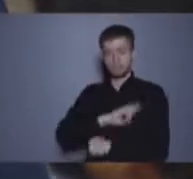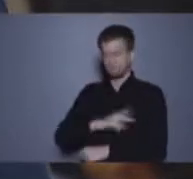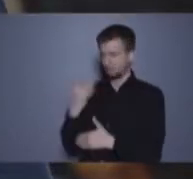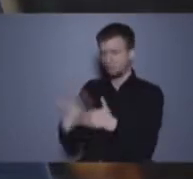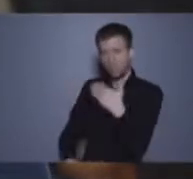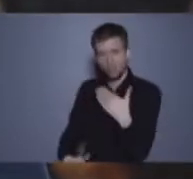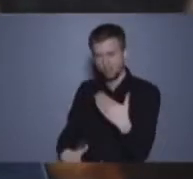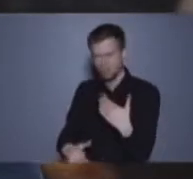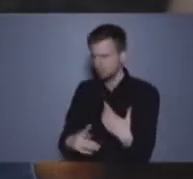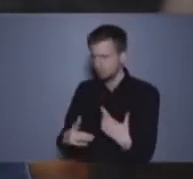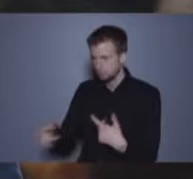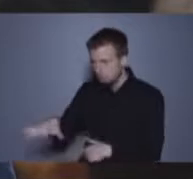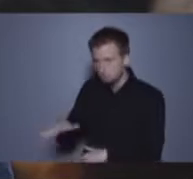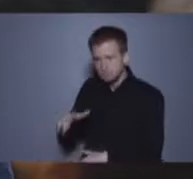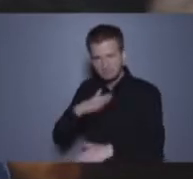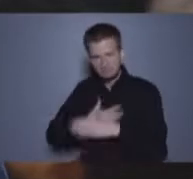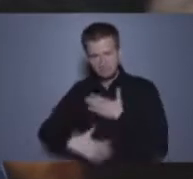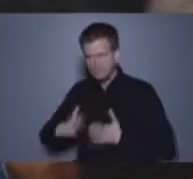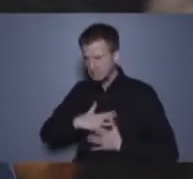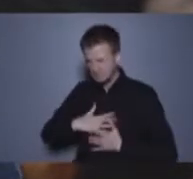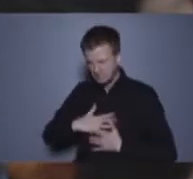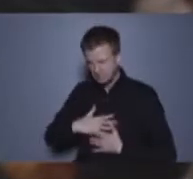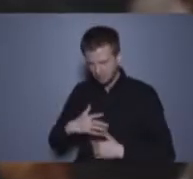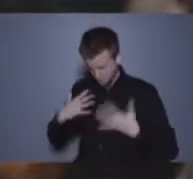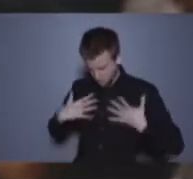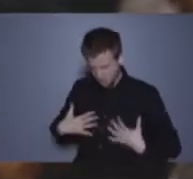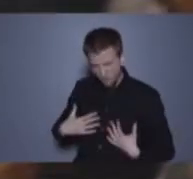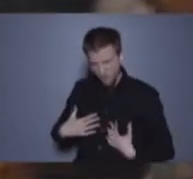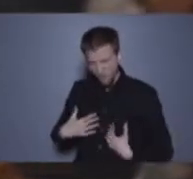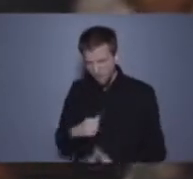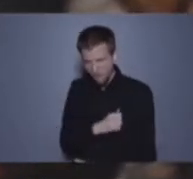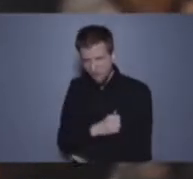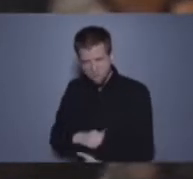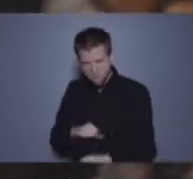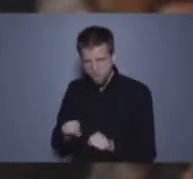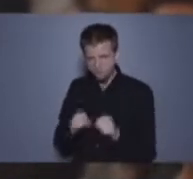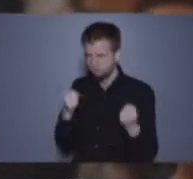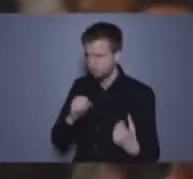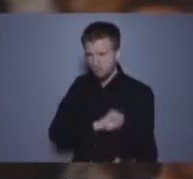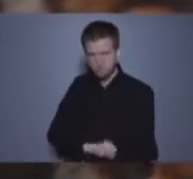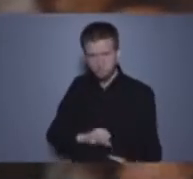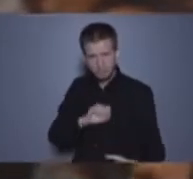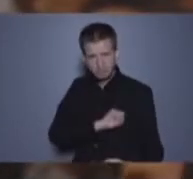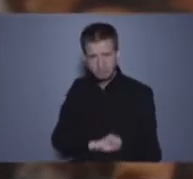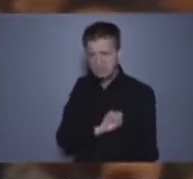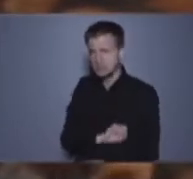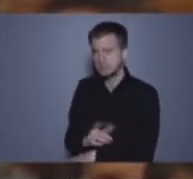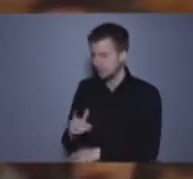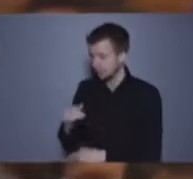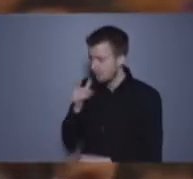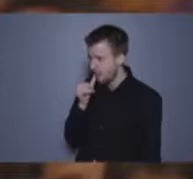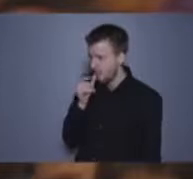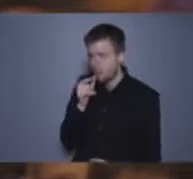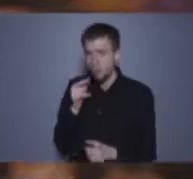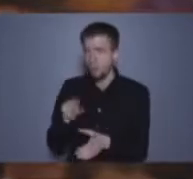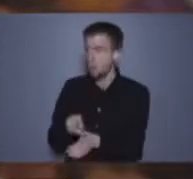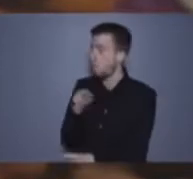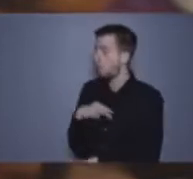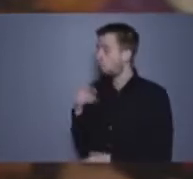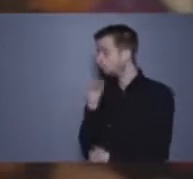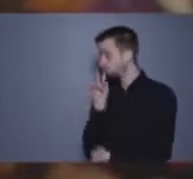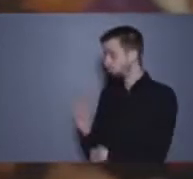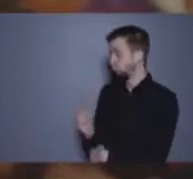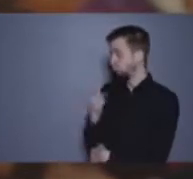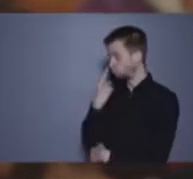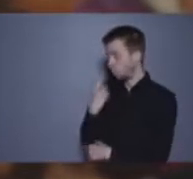usés, si fatigués, le corps cassé par tant d'efforts qui, vus de loin, des fois, ne semblent pas si considérables